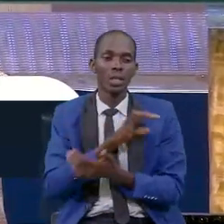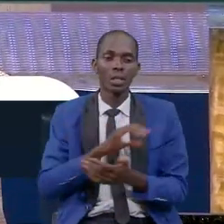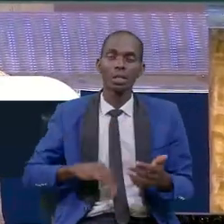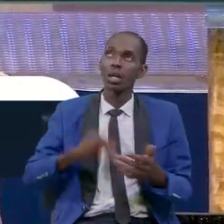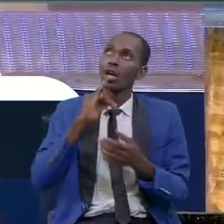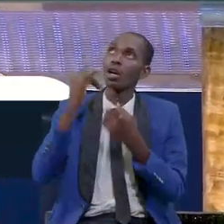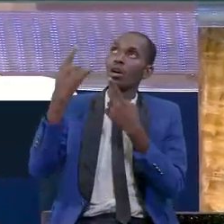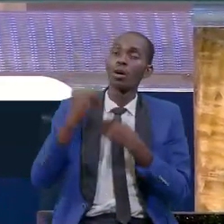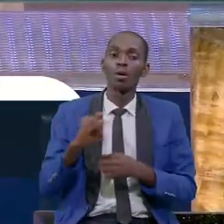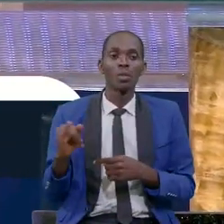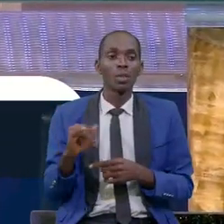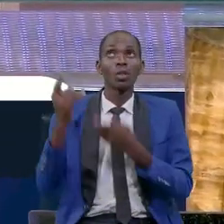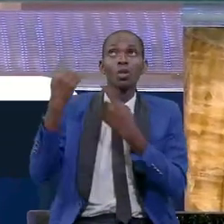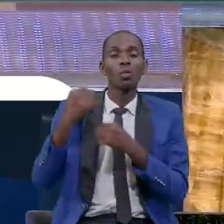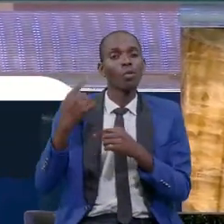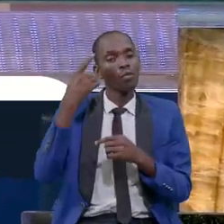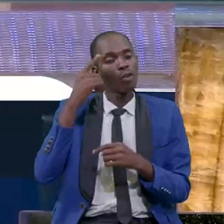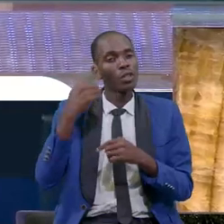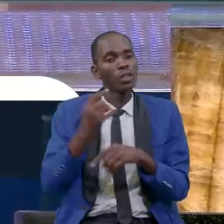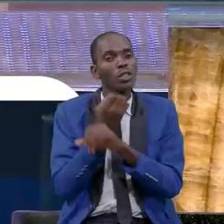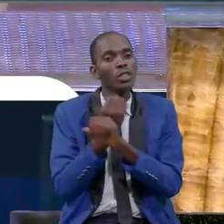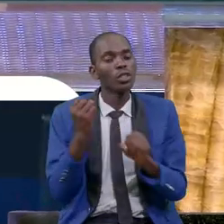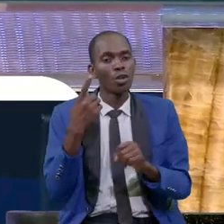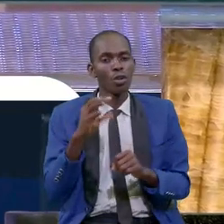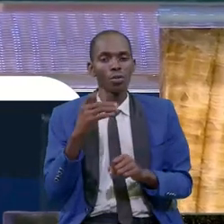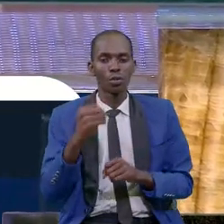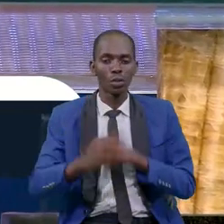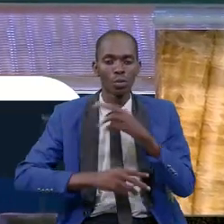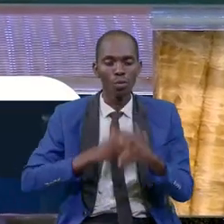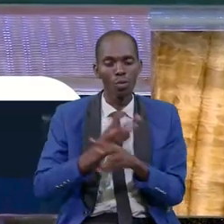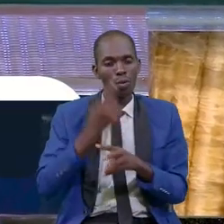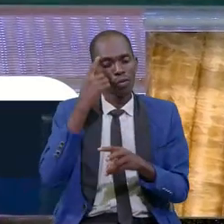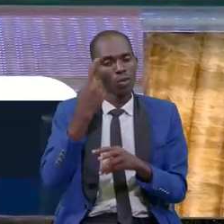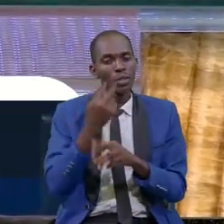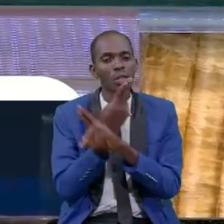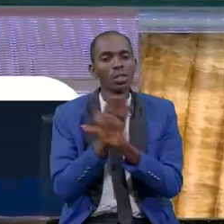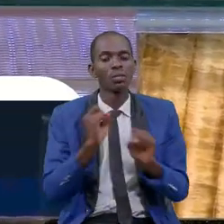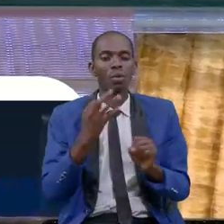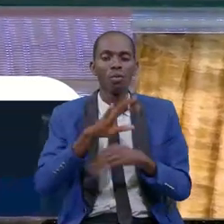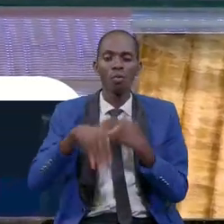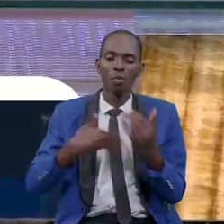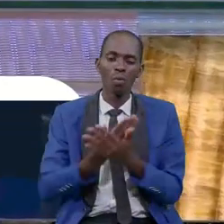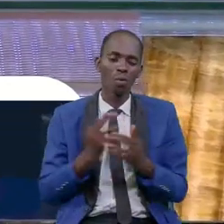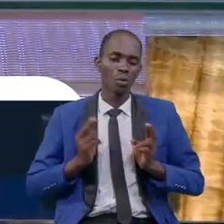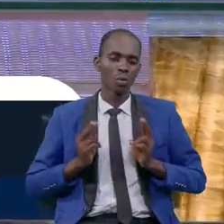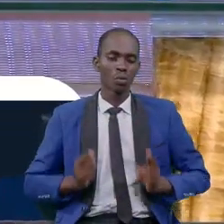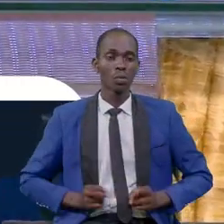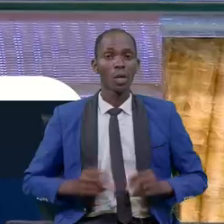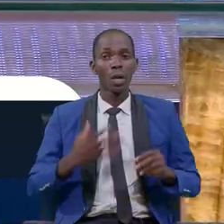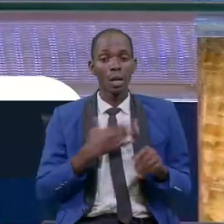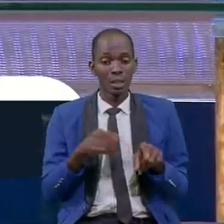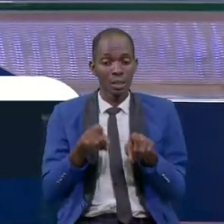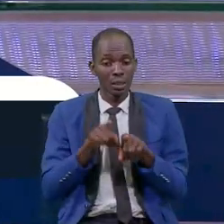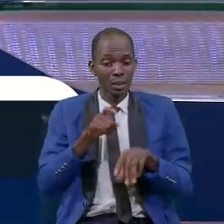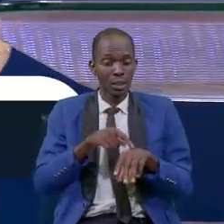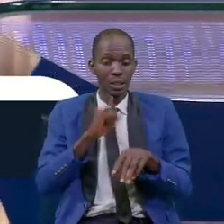viendra. Il était venu la première fois pour le salut du monde, pour la rédemption de toute l'humanité.